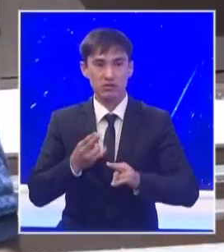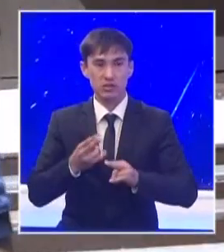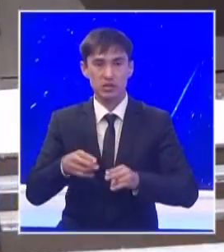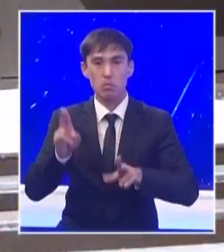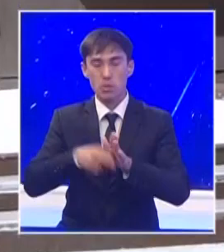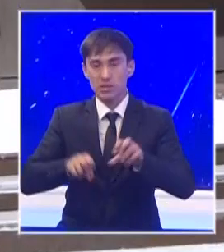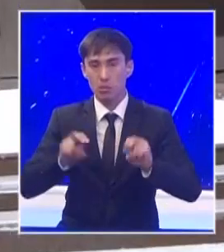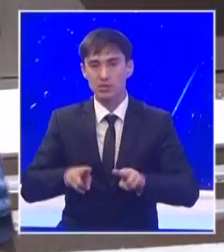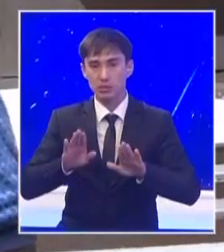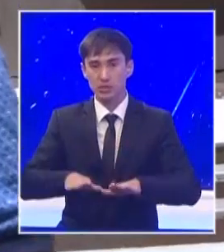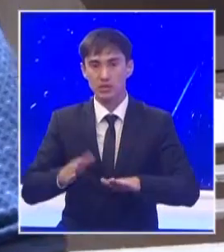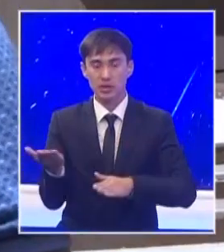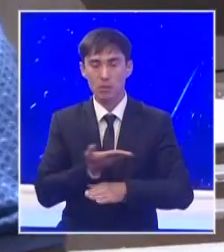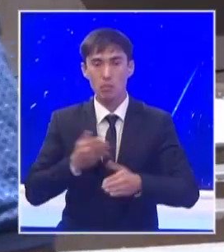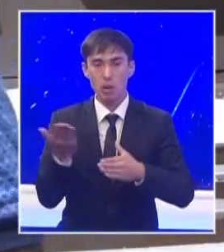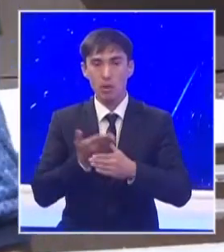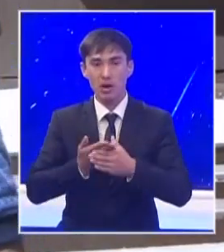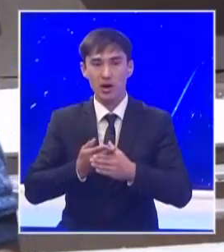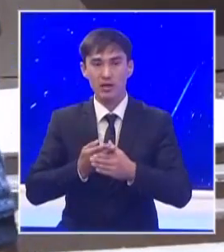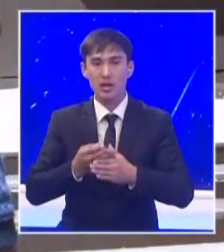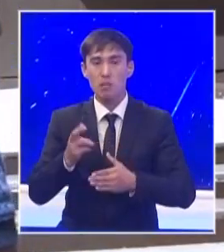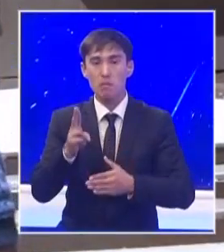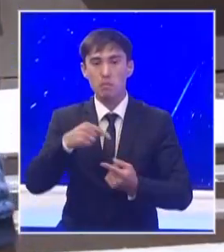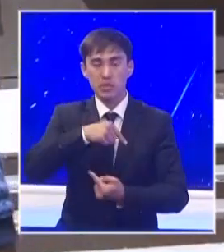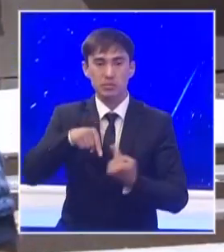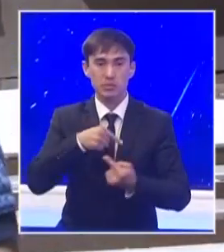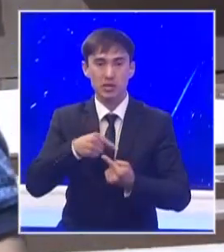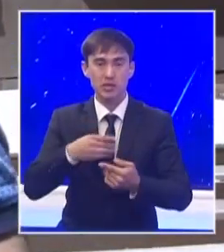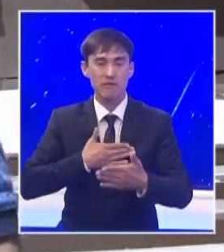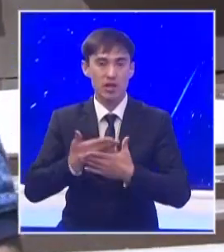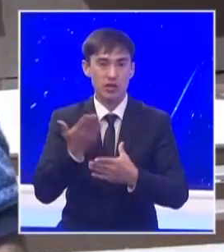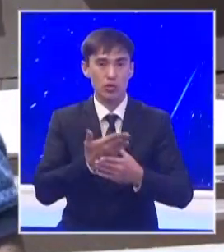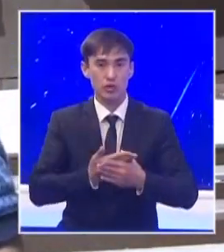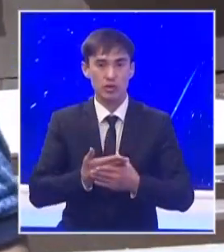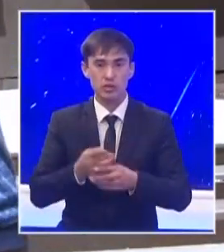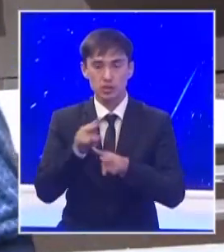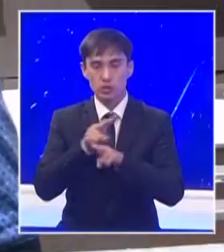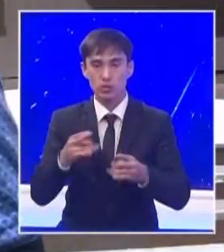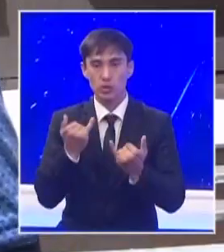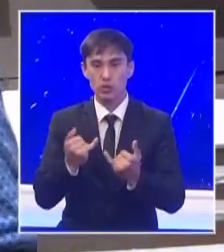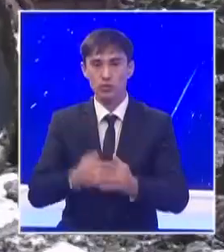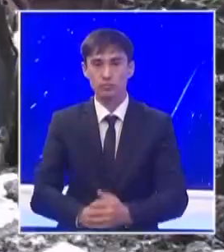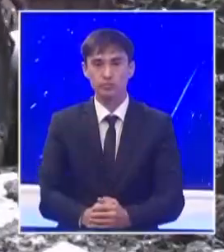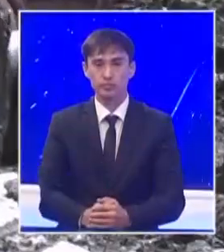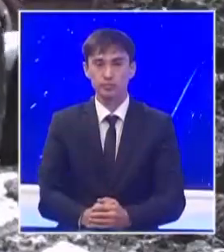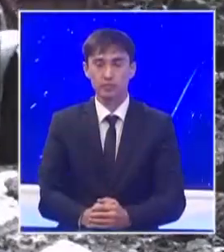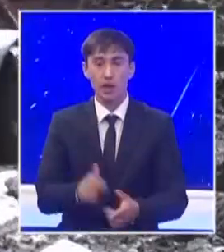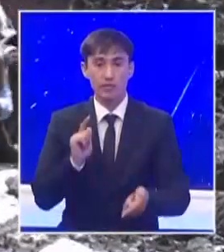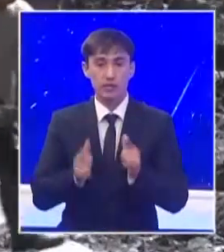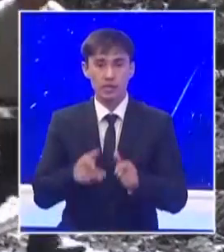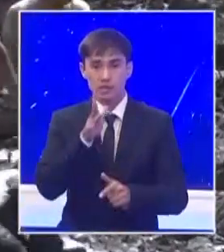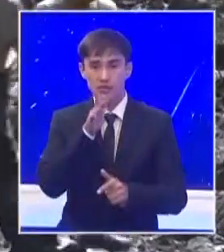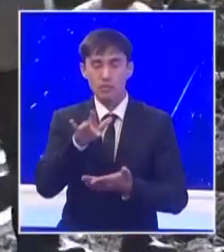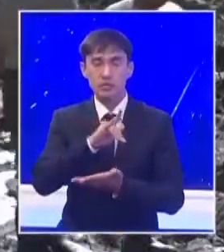в безопасности. Нам помогают также предприниматели и волонтеры. Ситуация находится под контролем. В настоящее